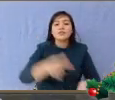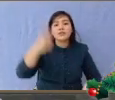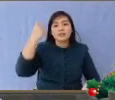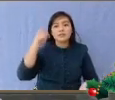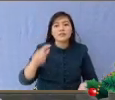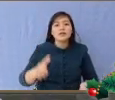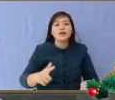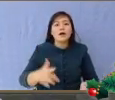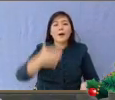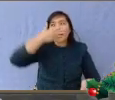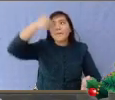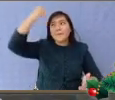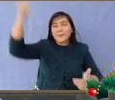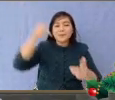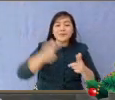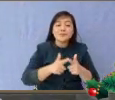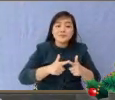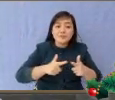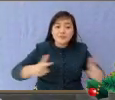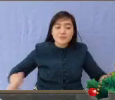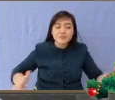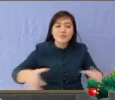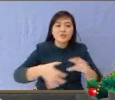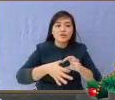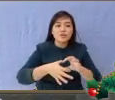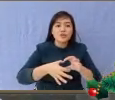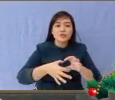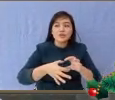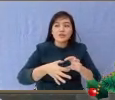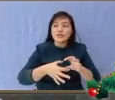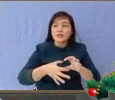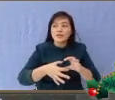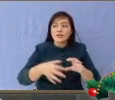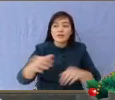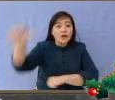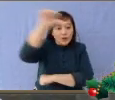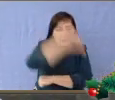the person who puts his trust in God.